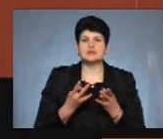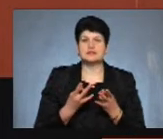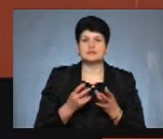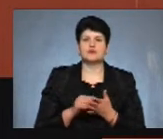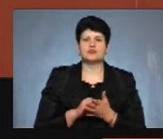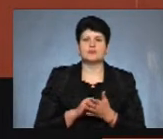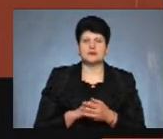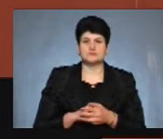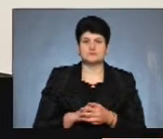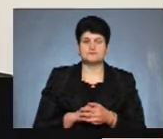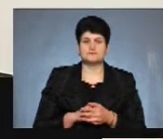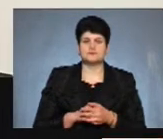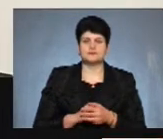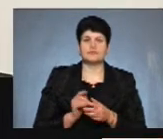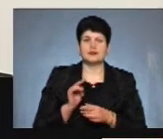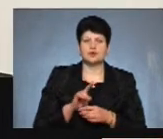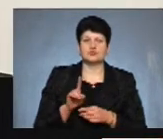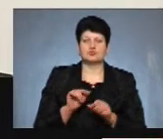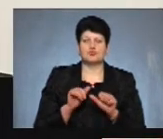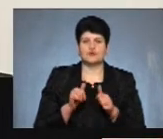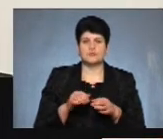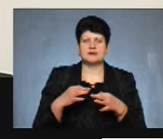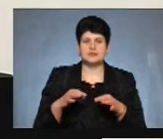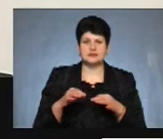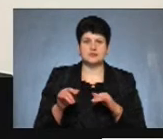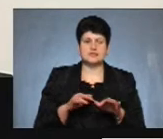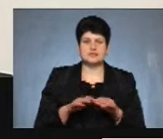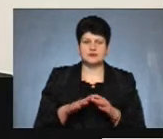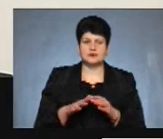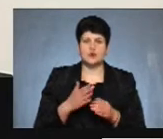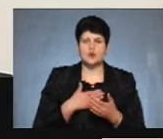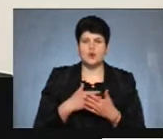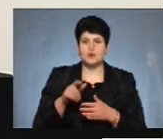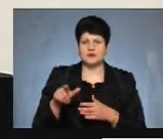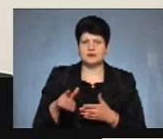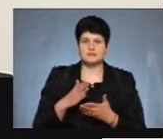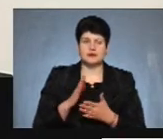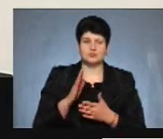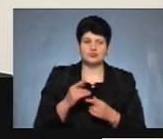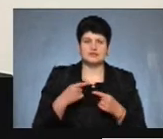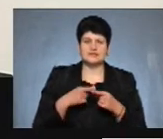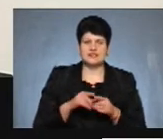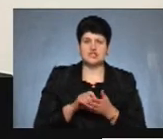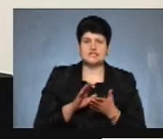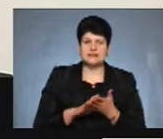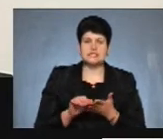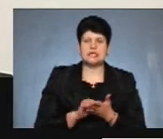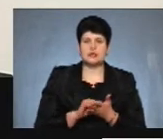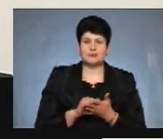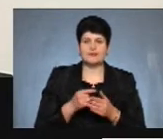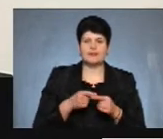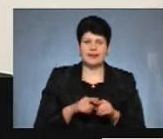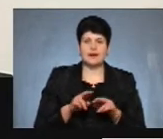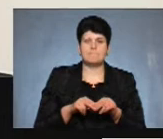документи? Для того, щоб оформити транспортний засіб, у громадянина має бути технічний реєстраційний документ, тобто техпаспорт